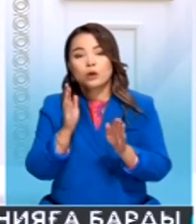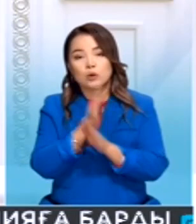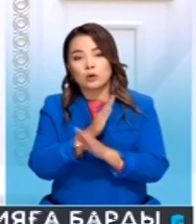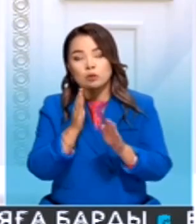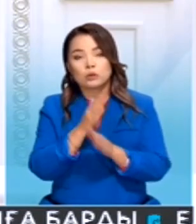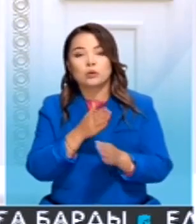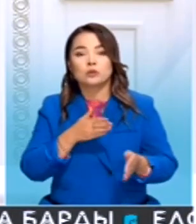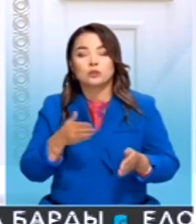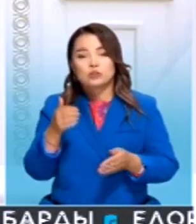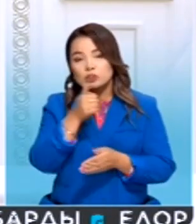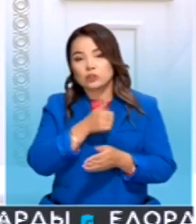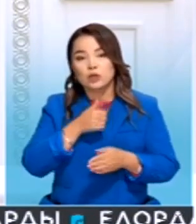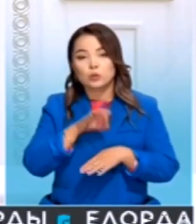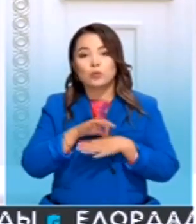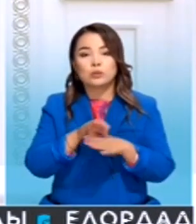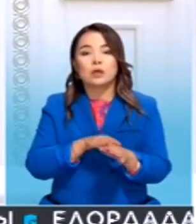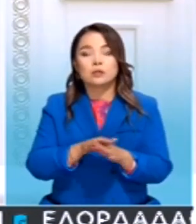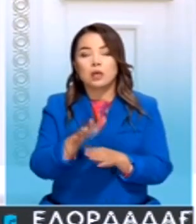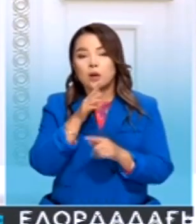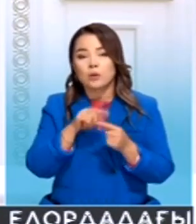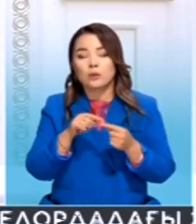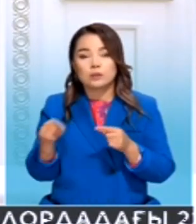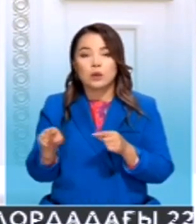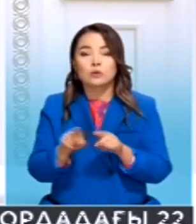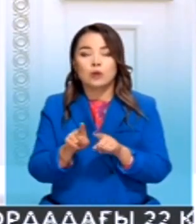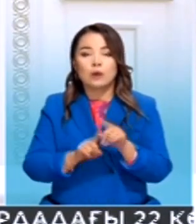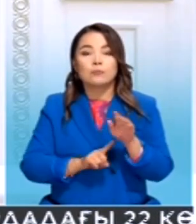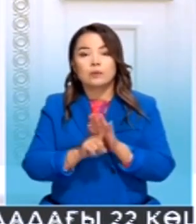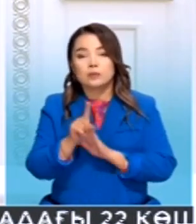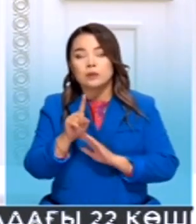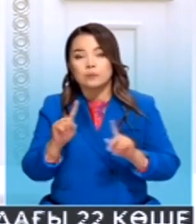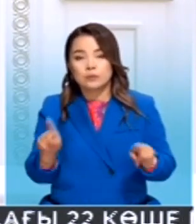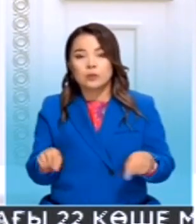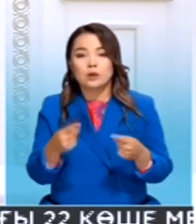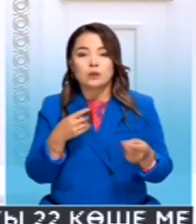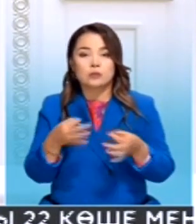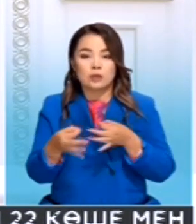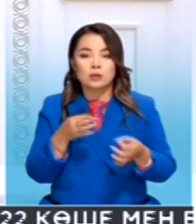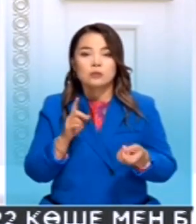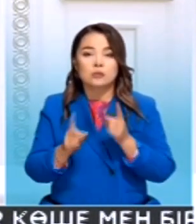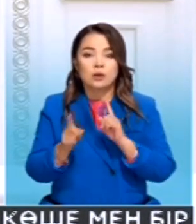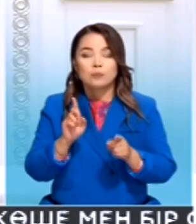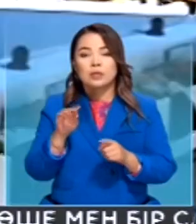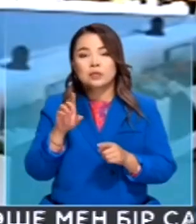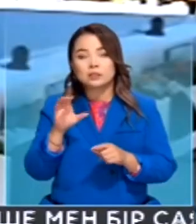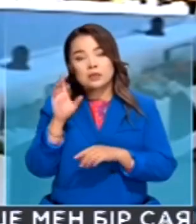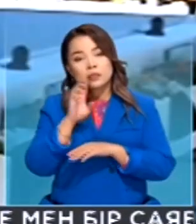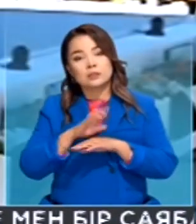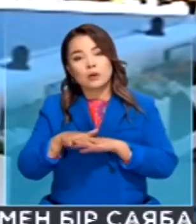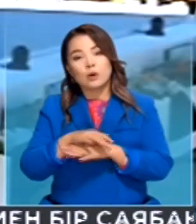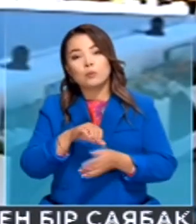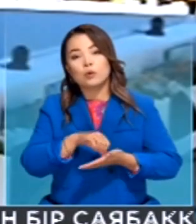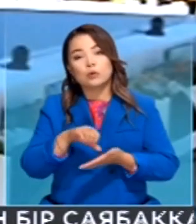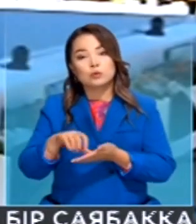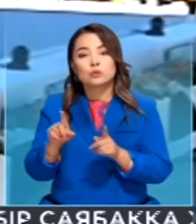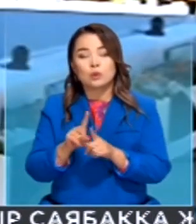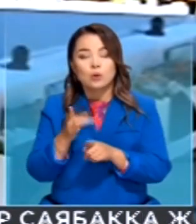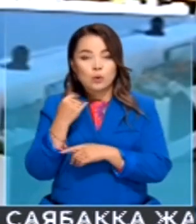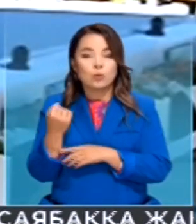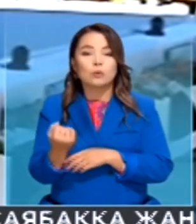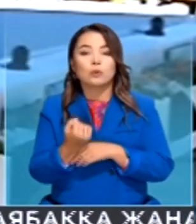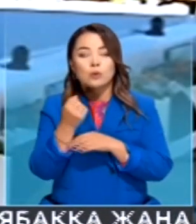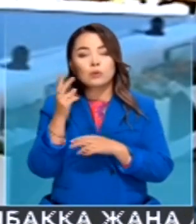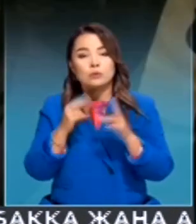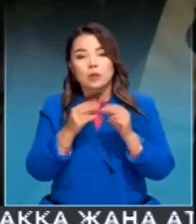өткізу жөндегі іс-қимыл жоспары уақытылы көтерілген бастама. Бұл бастама БРИКС-ке мүше мемлекеттер тарапынан да қолдау табады